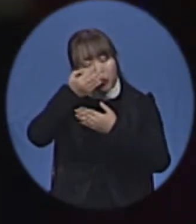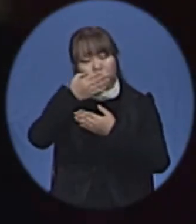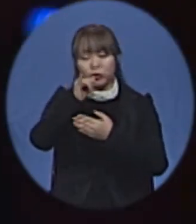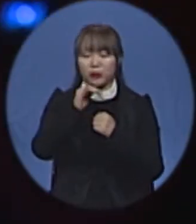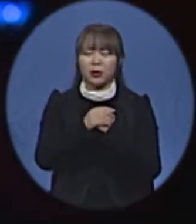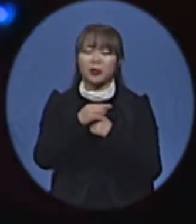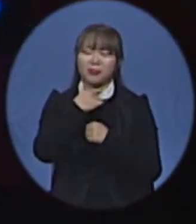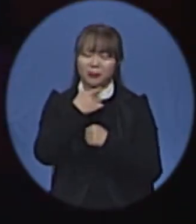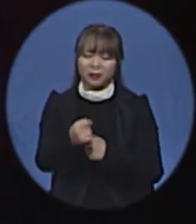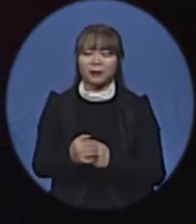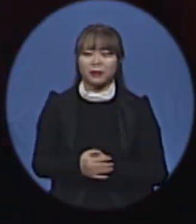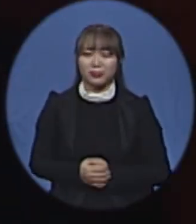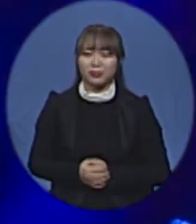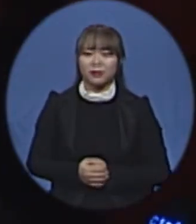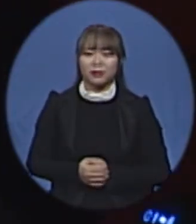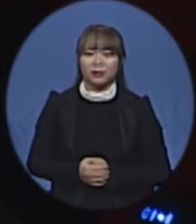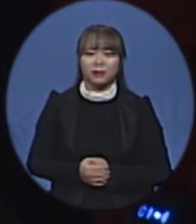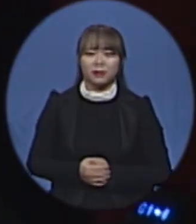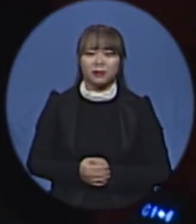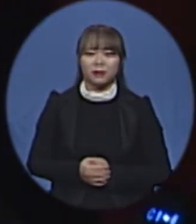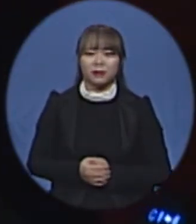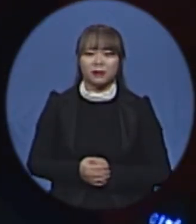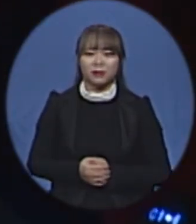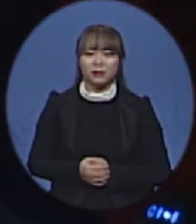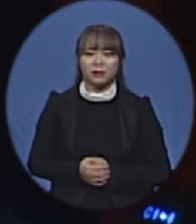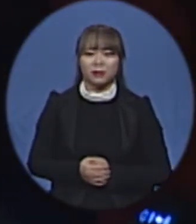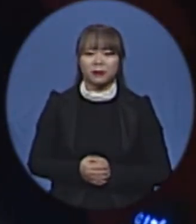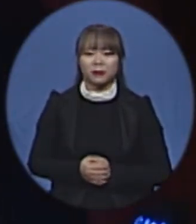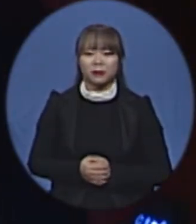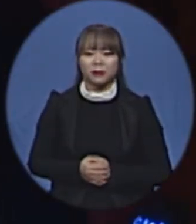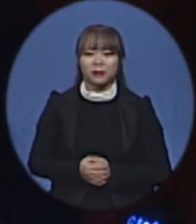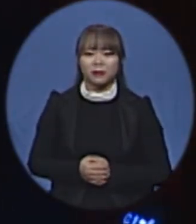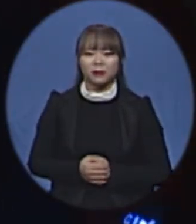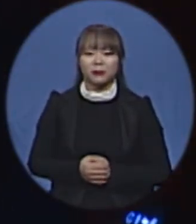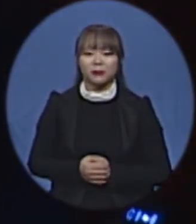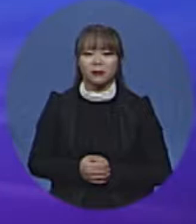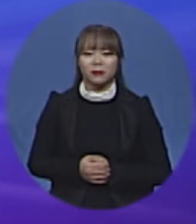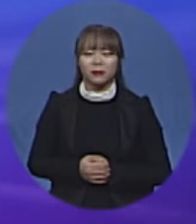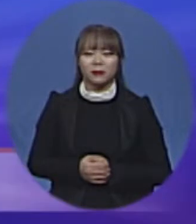있기를 희망합니다. 복지TV 뉴스 이명호입니다.